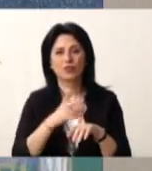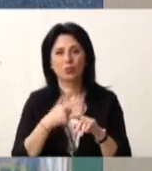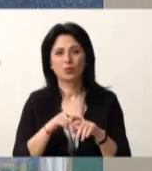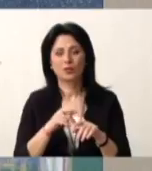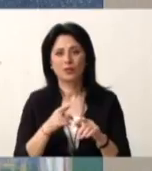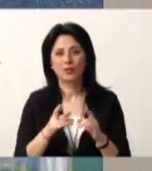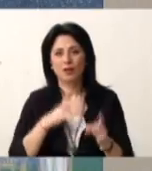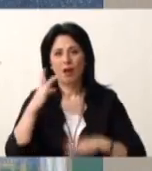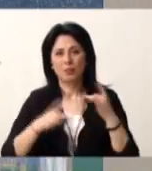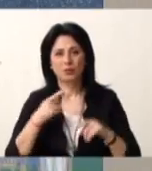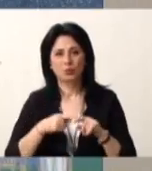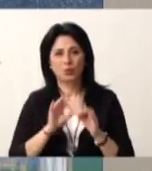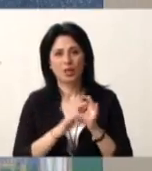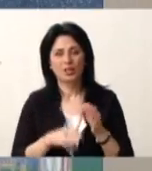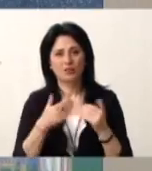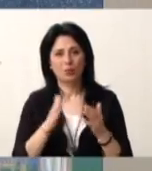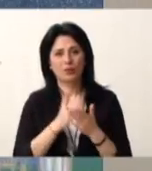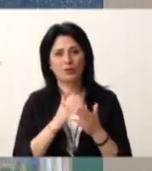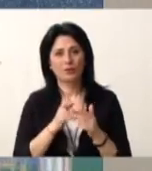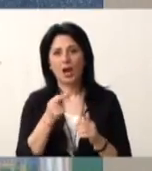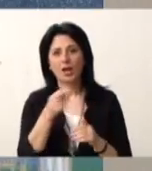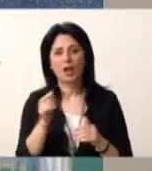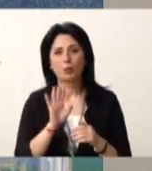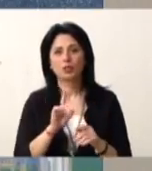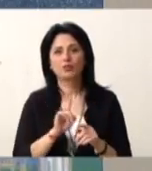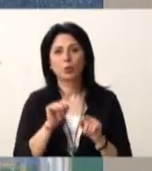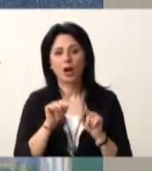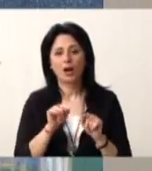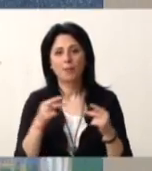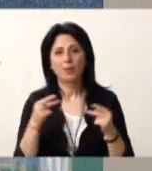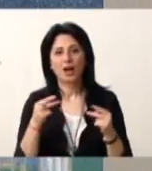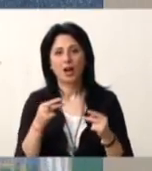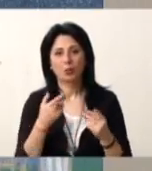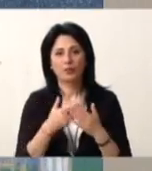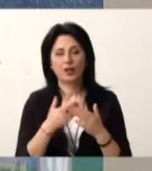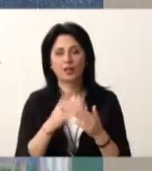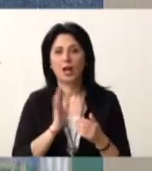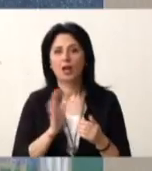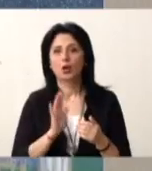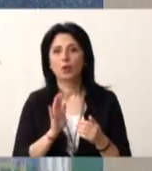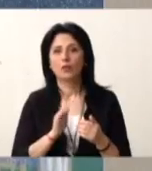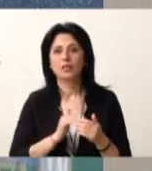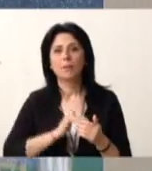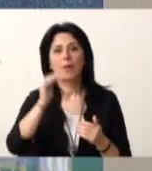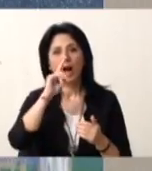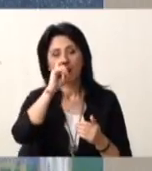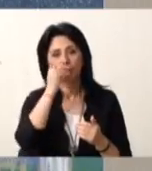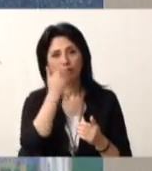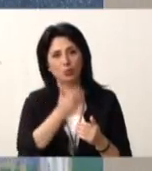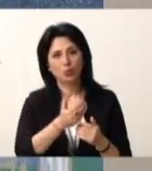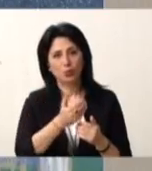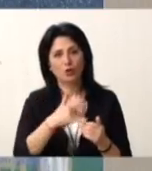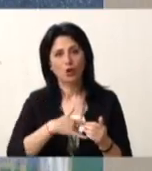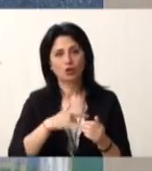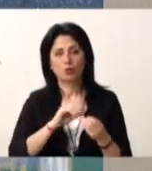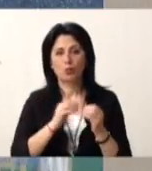ამას. თუმცა ეს არ არის, არ გამორიცხავს, რომ აქ პარალელურად ვთქვათ, არ იყოს მაღალი მჟავიანობით მიმდინარე